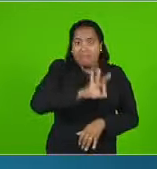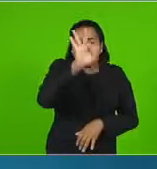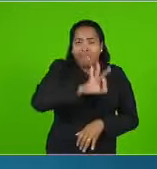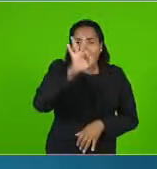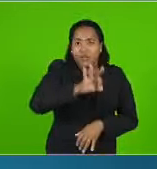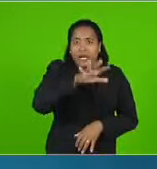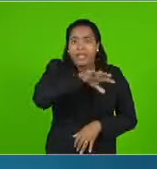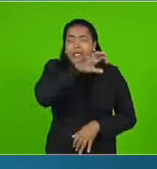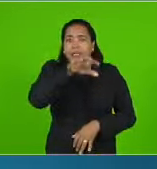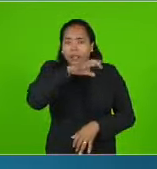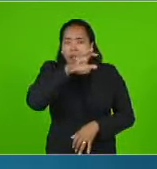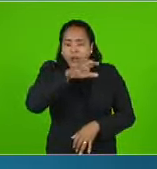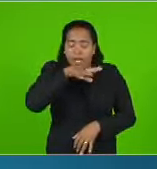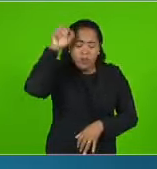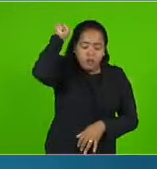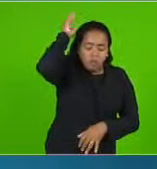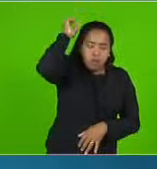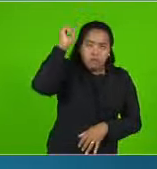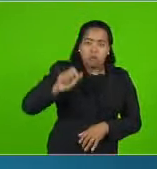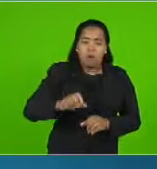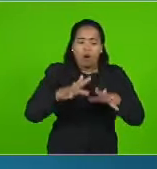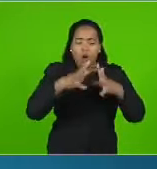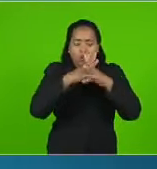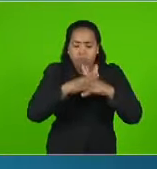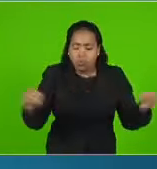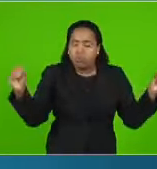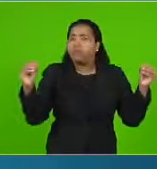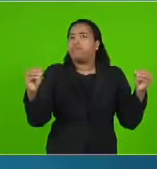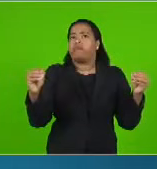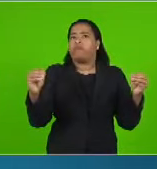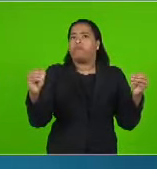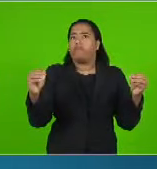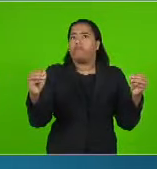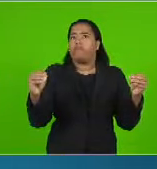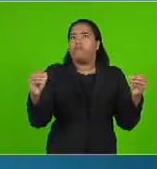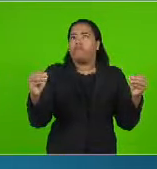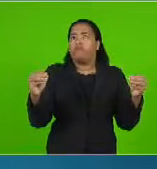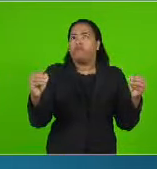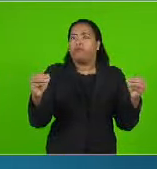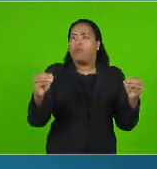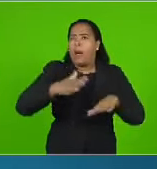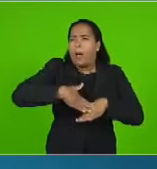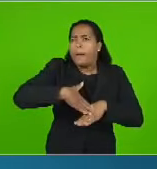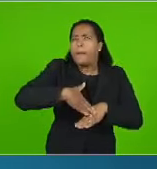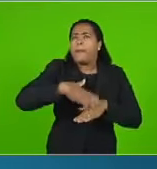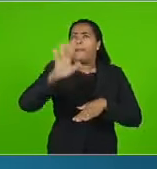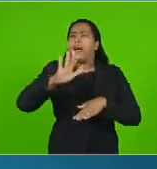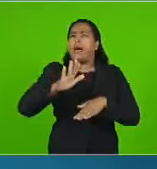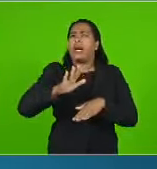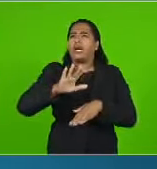в этой заметке. 40% живых существ в море исчезло за последние 50